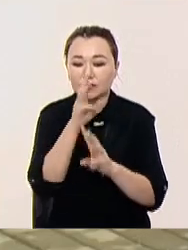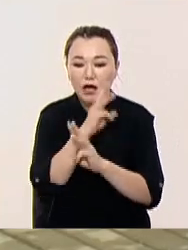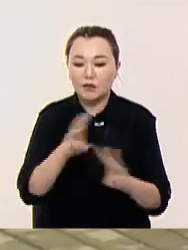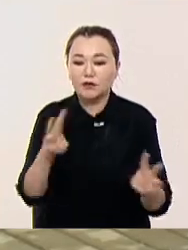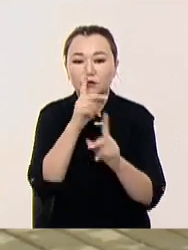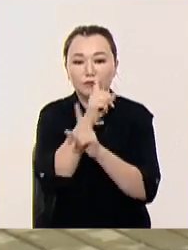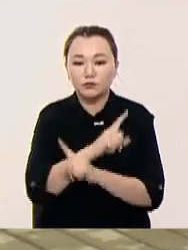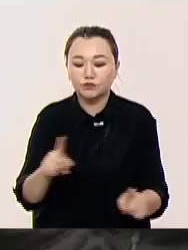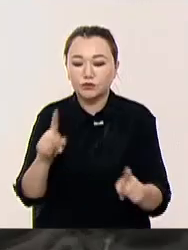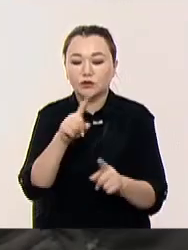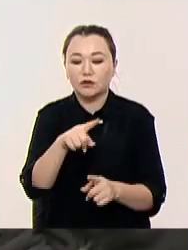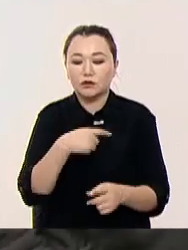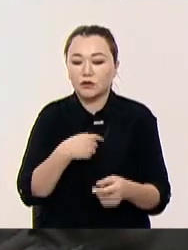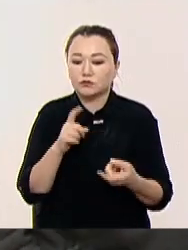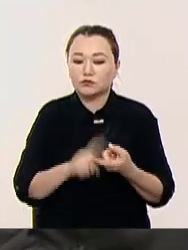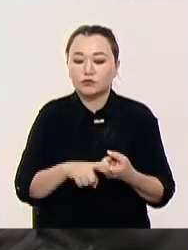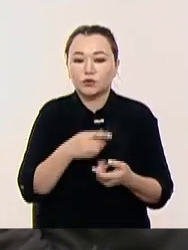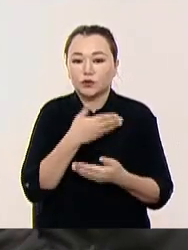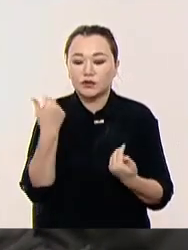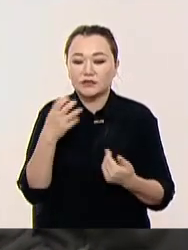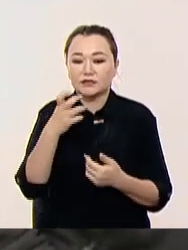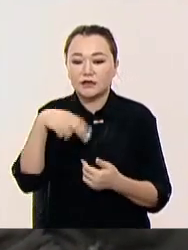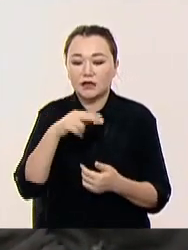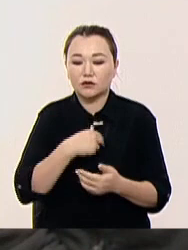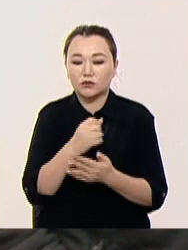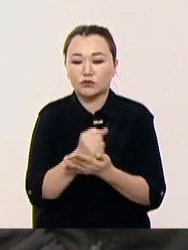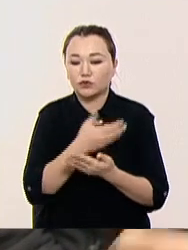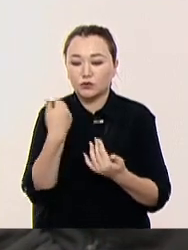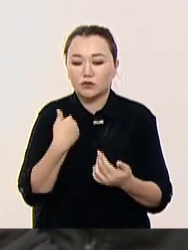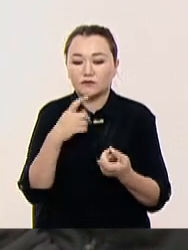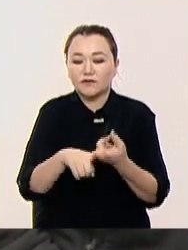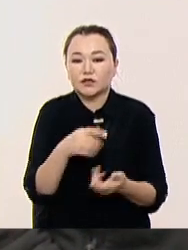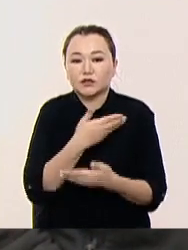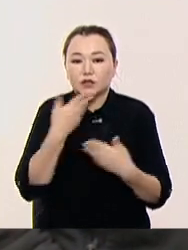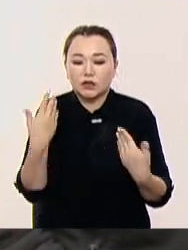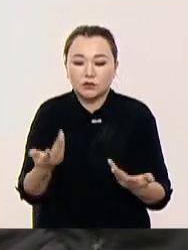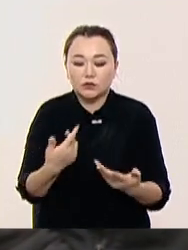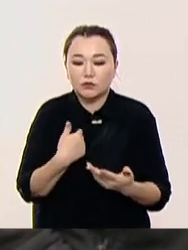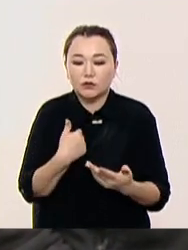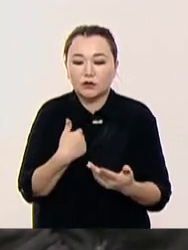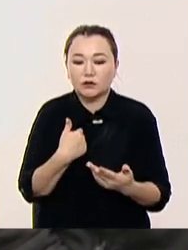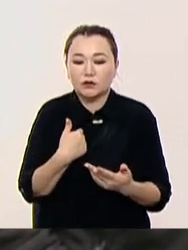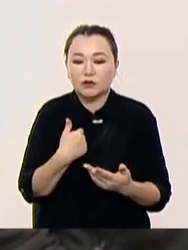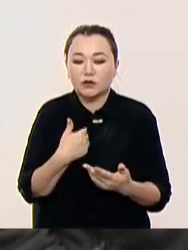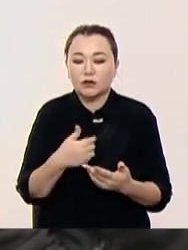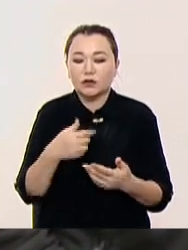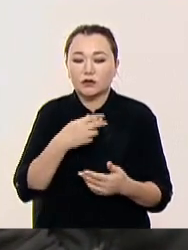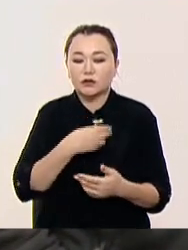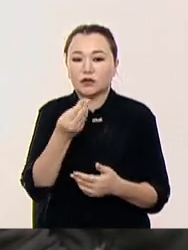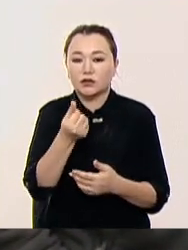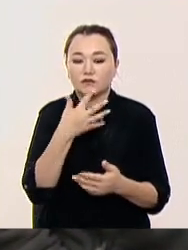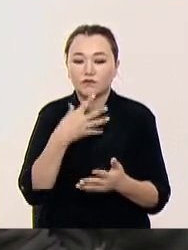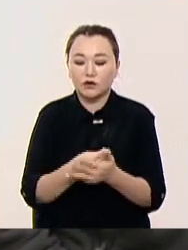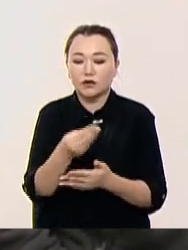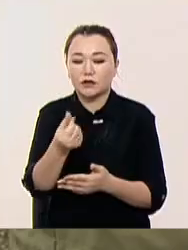берілмей жатыр. Қатысы жоқ оның бізге, складтың. Бізге қатысы жоқ, біздің оларға қатысымыз жоқ. Біз былай айтқан кезде ақшамызды,